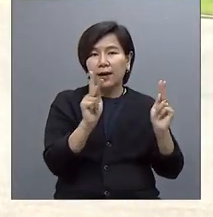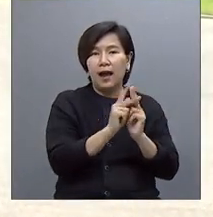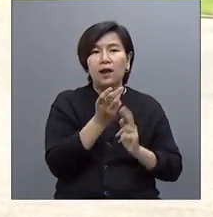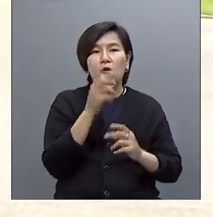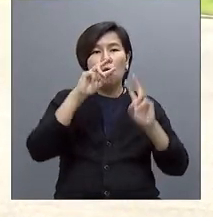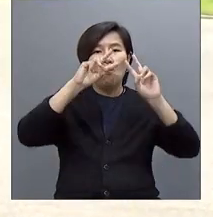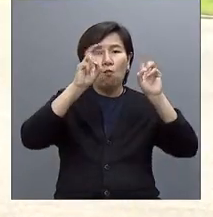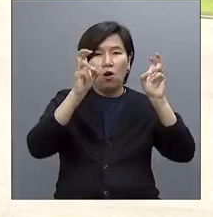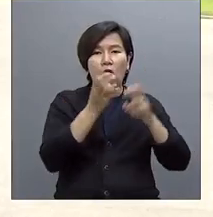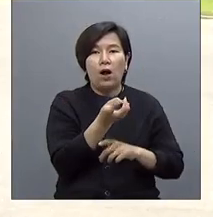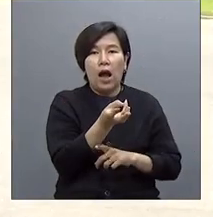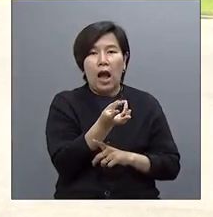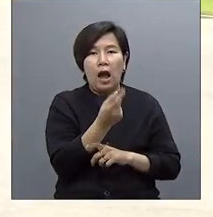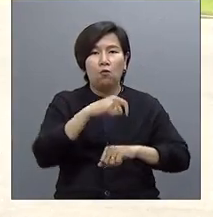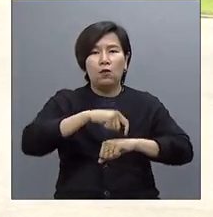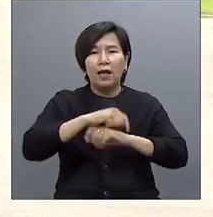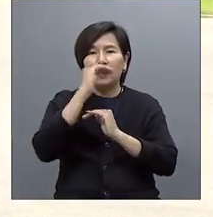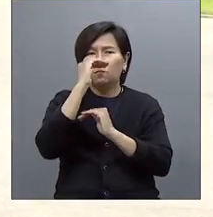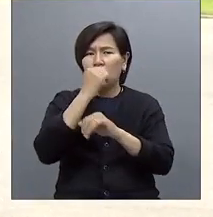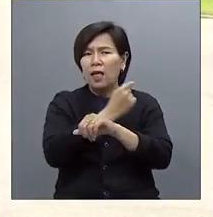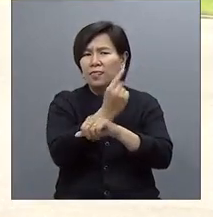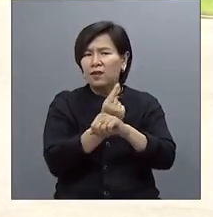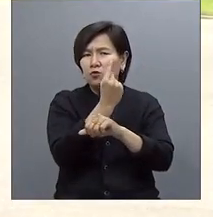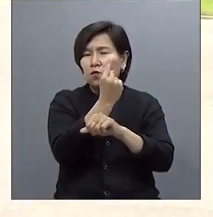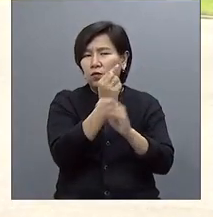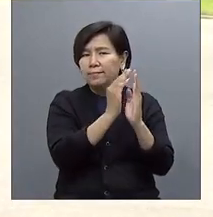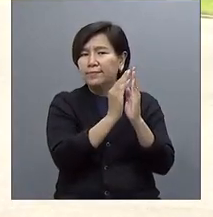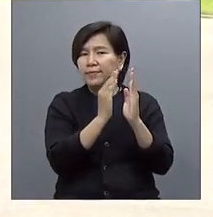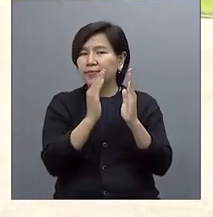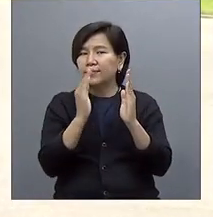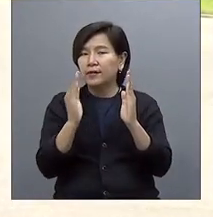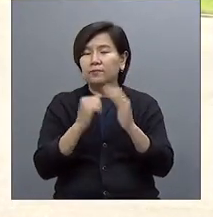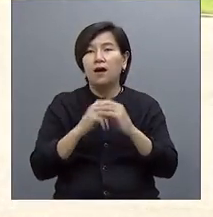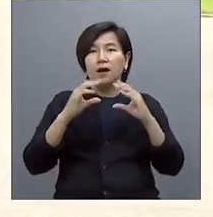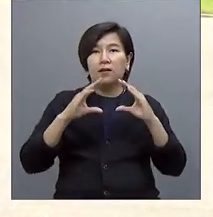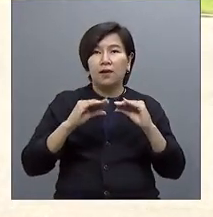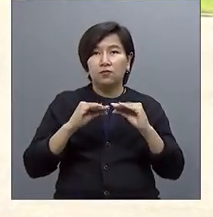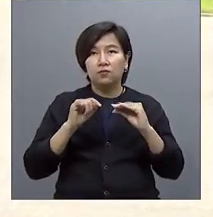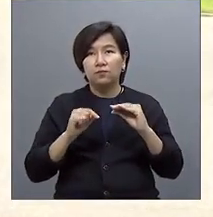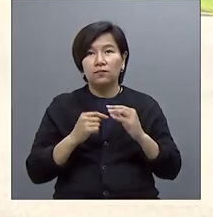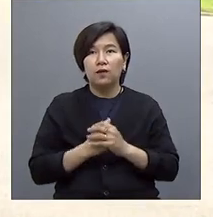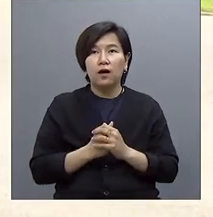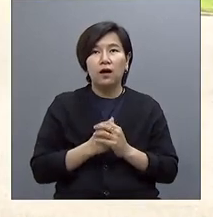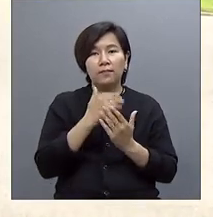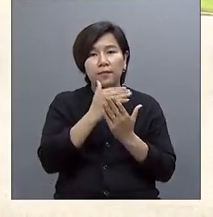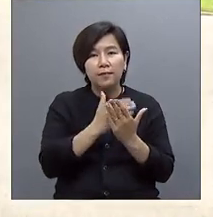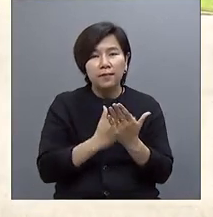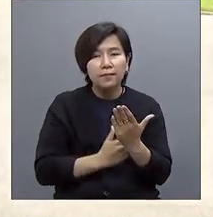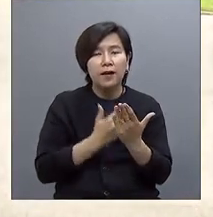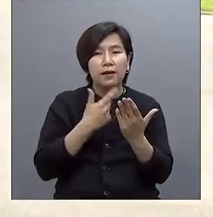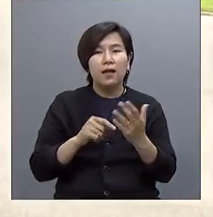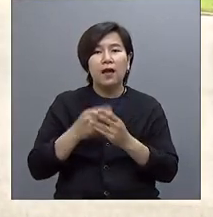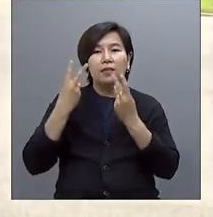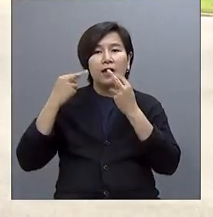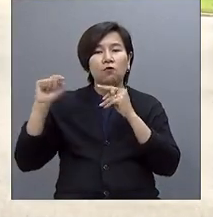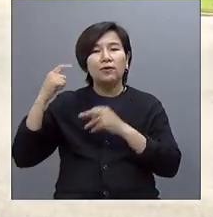น่าจะใช้เวลาไม่เกิน1ชั่วโมงจากนี้ไปนะคะซึ่งหลังการประชุมเองก็น่าจะได้ความเห็นจากนายกรัฐมนตรีถึงห่ว